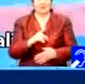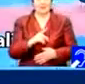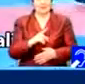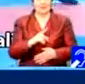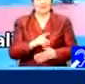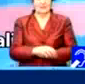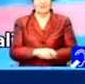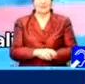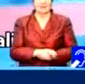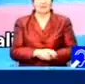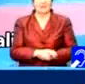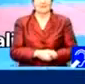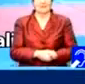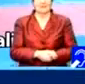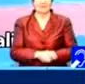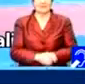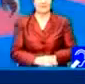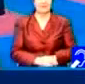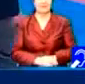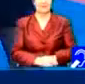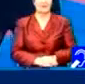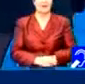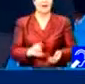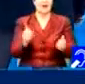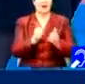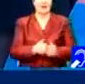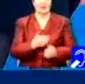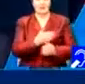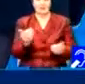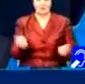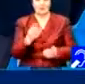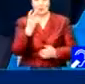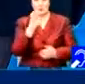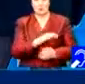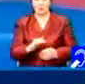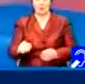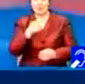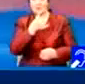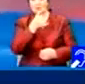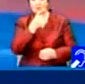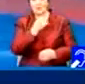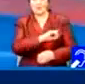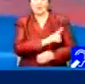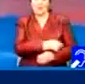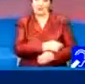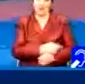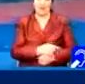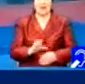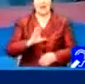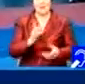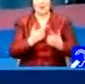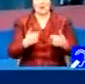am loc vigrat, nu mi-a nefătat profesionalismul. Alături de Ilia, peste 200 de copii și-au încercat astăzi puterile. Campionatul a